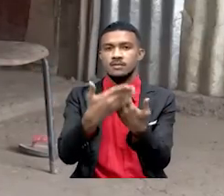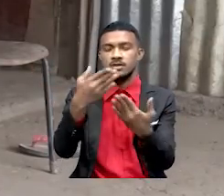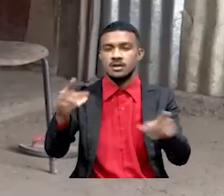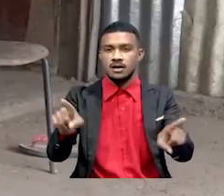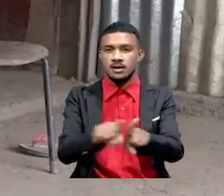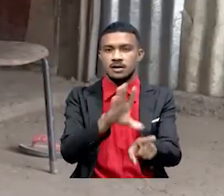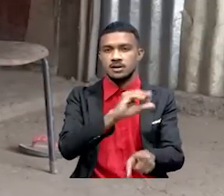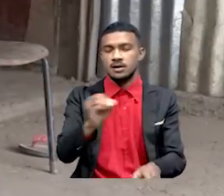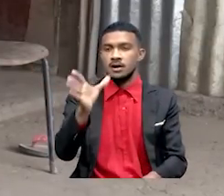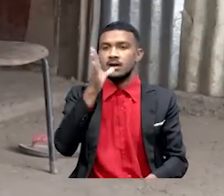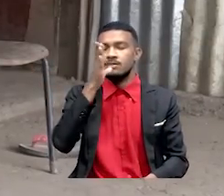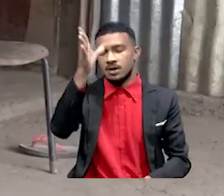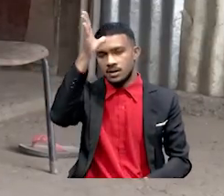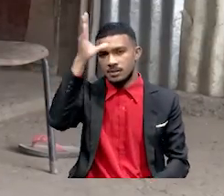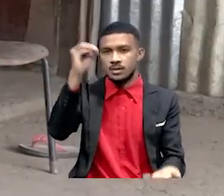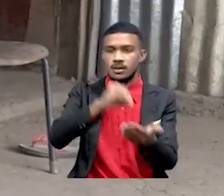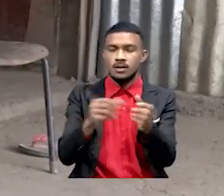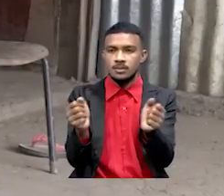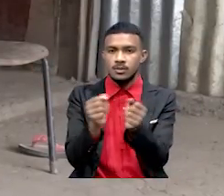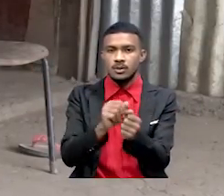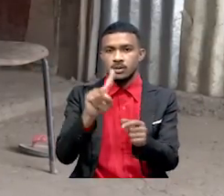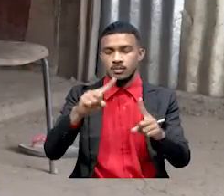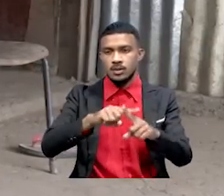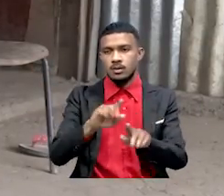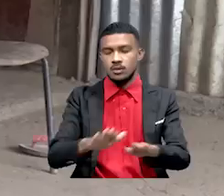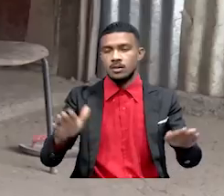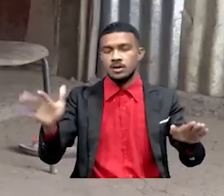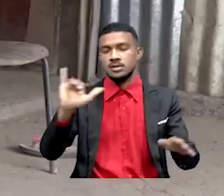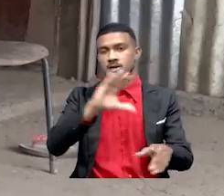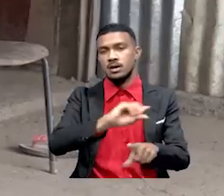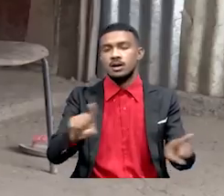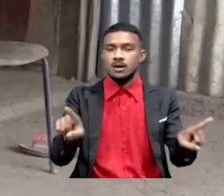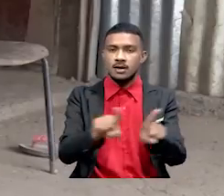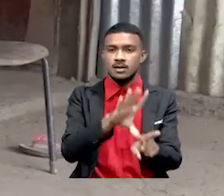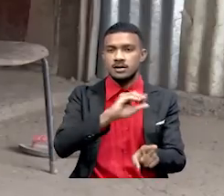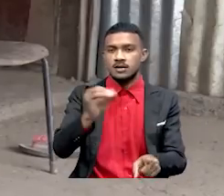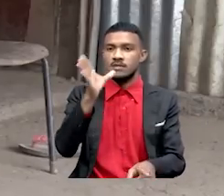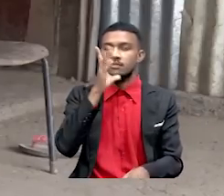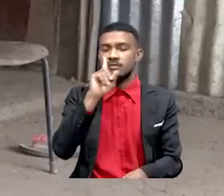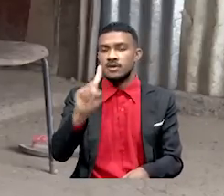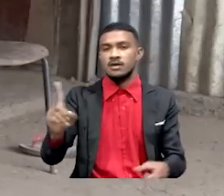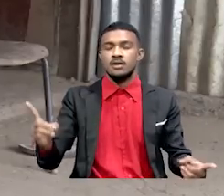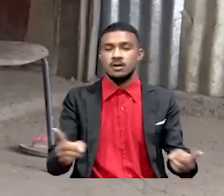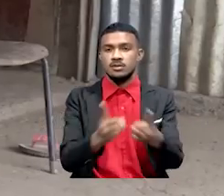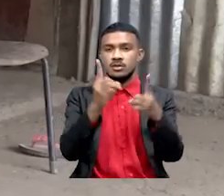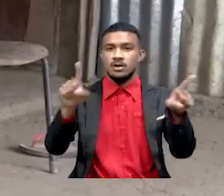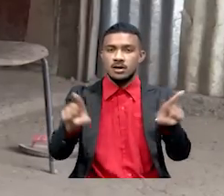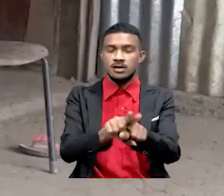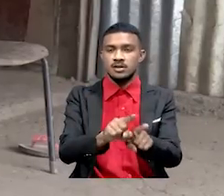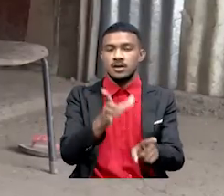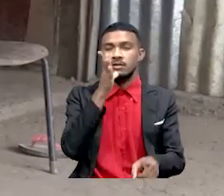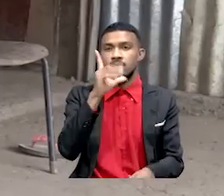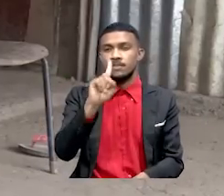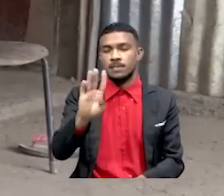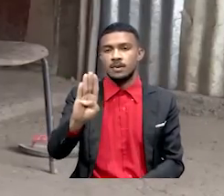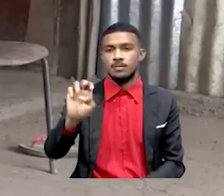sai inang no aman dala ida ba oan sira. Kondisaung idane inang fetom barak enfrenta, hanesang inan faluk